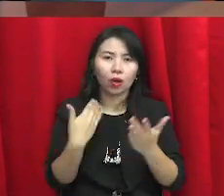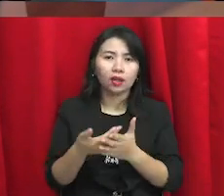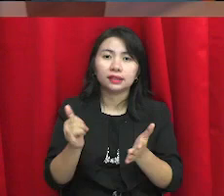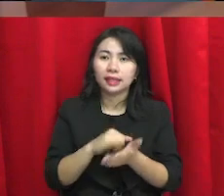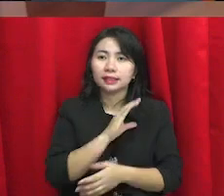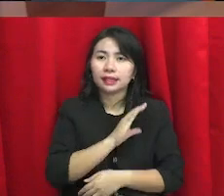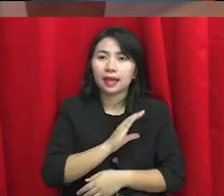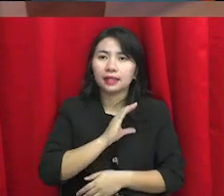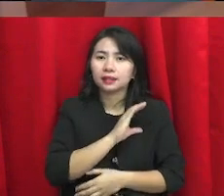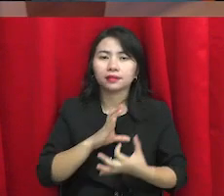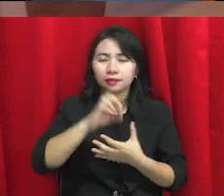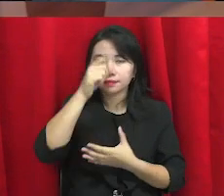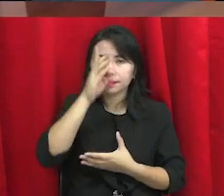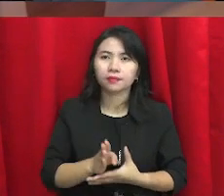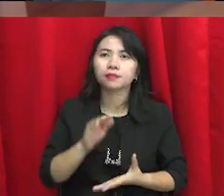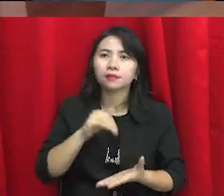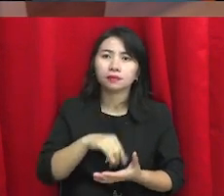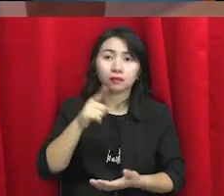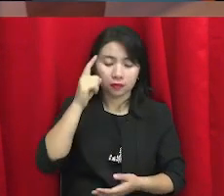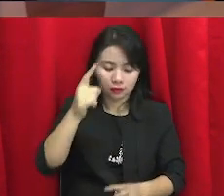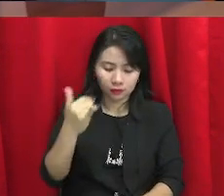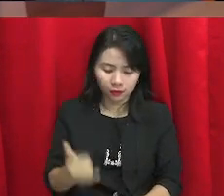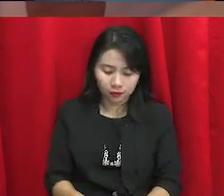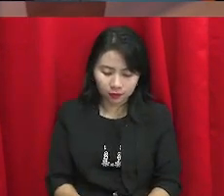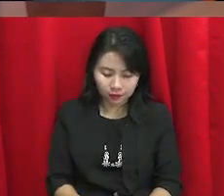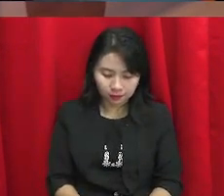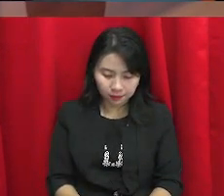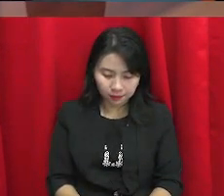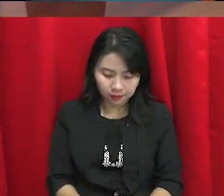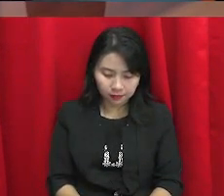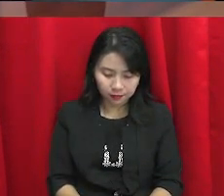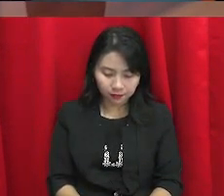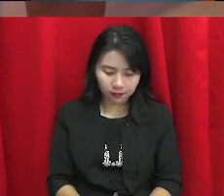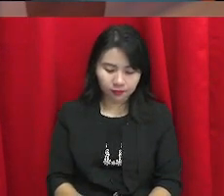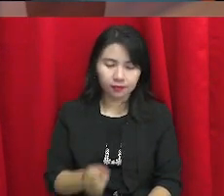Diyos, akalain mo, sabi nga doon sa verse,